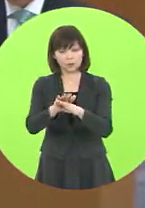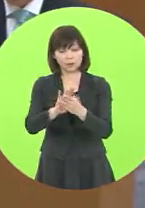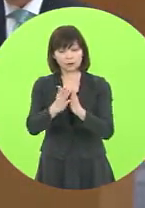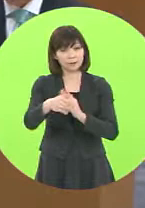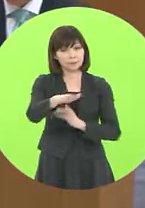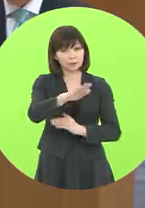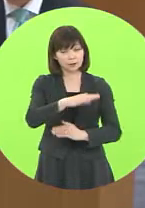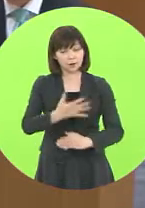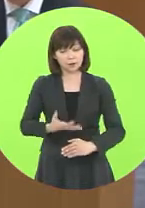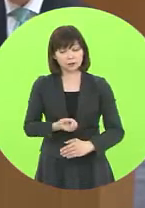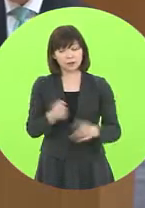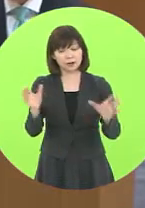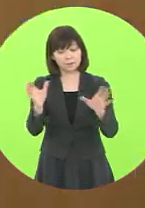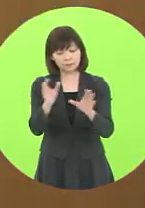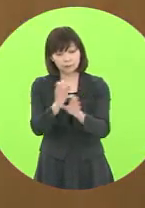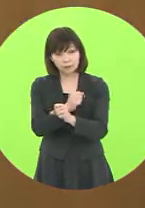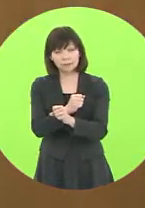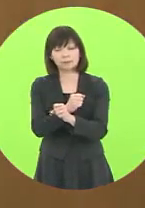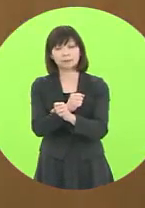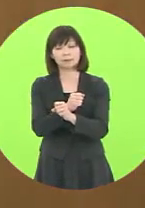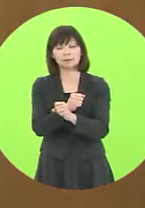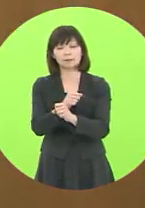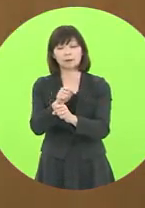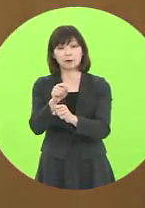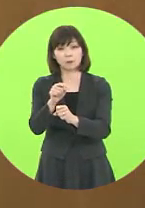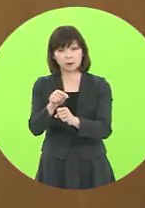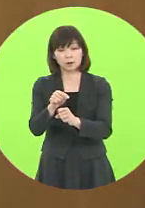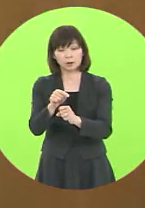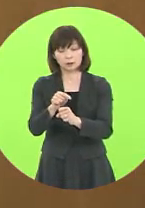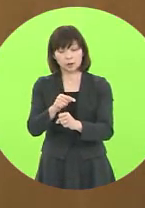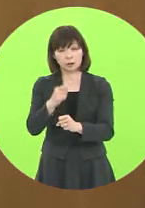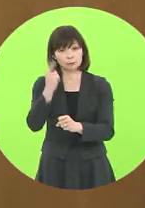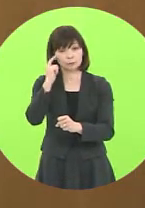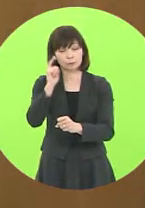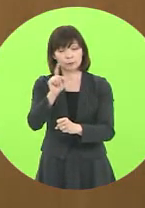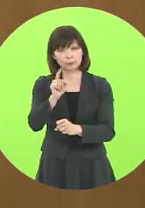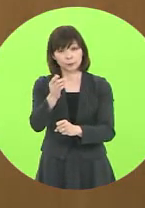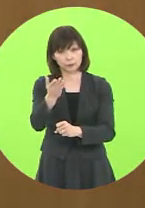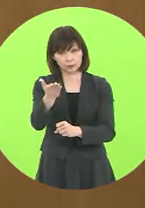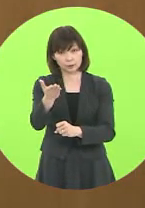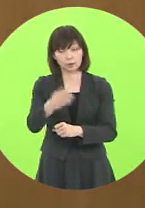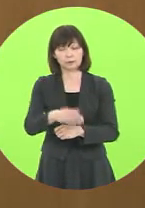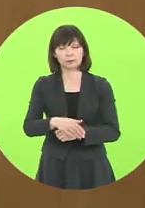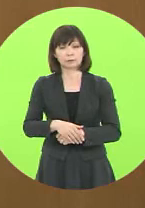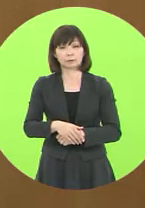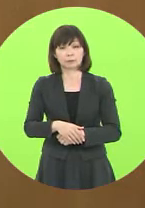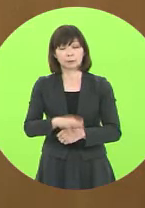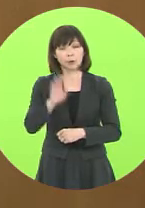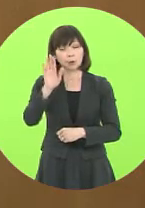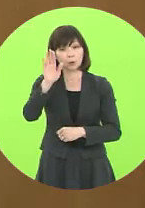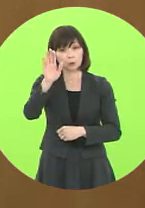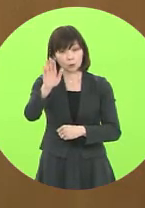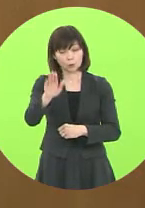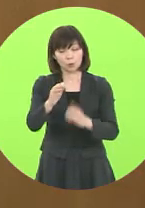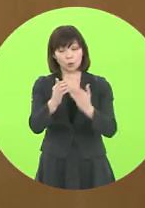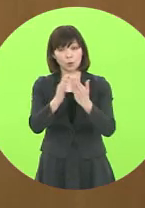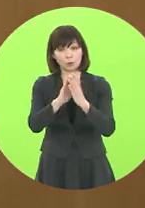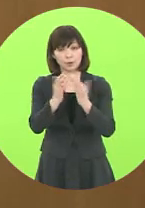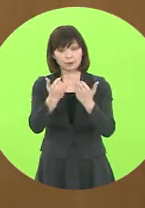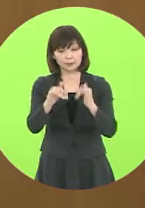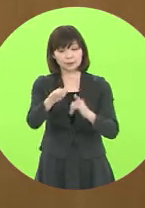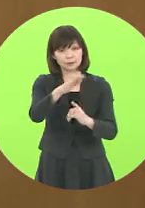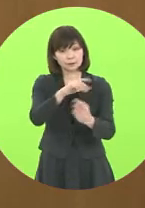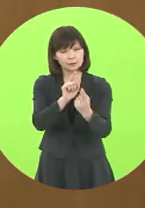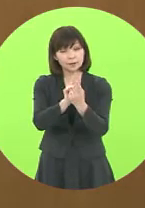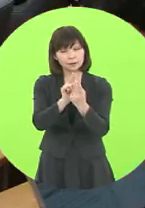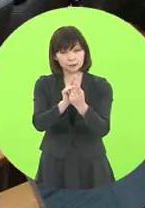きく損ねてしまったことについて、どのように認識で、そして今後、県民に対してどのような